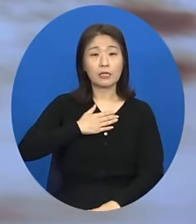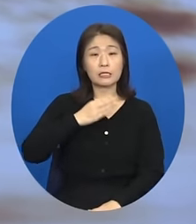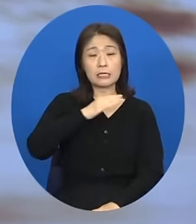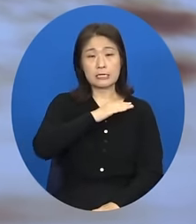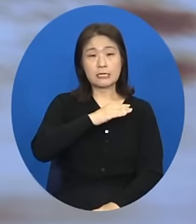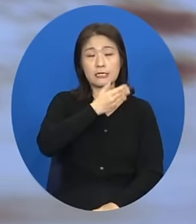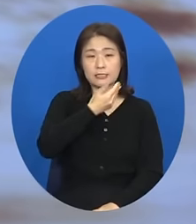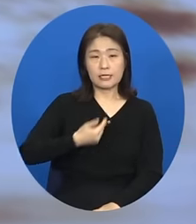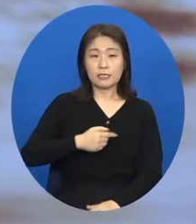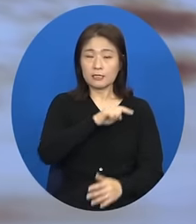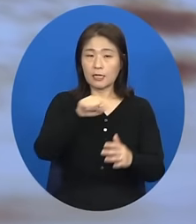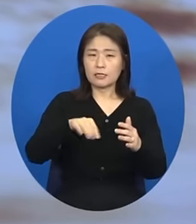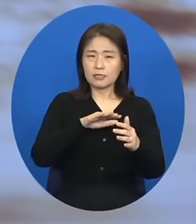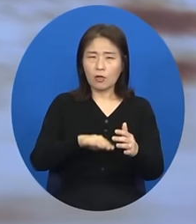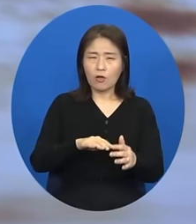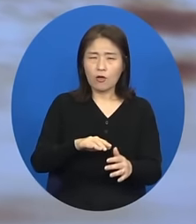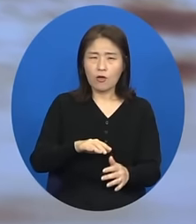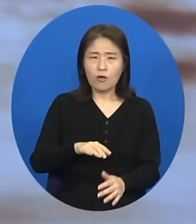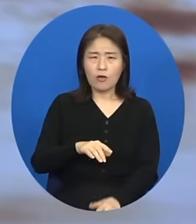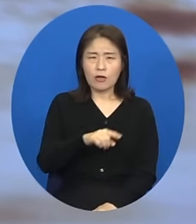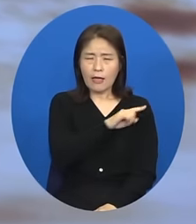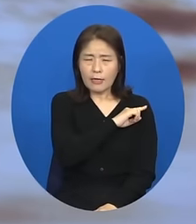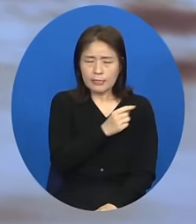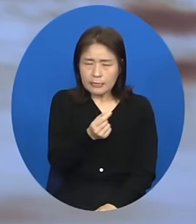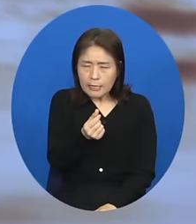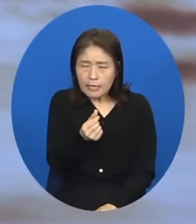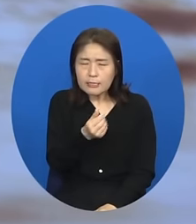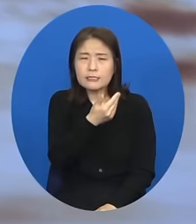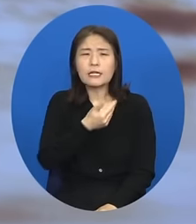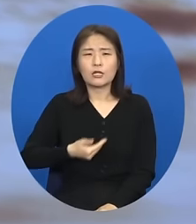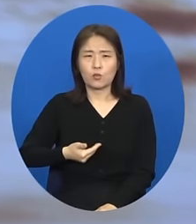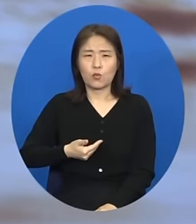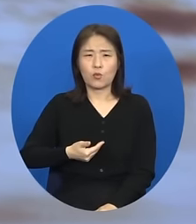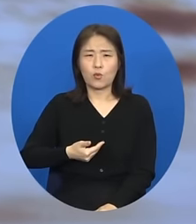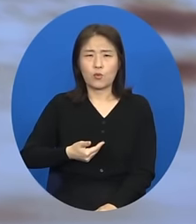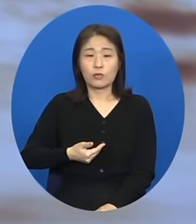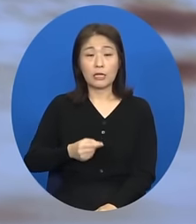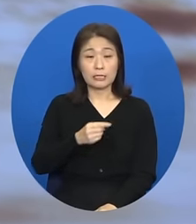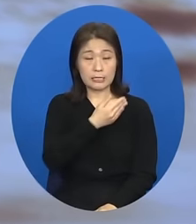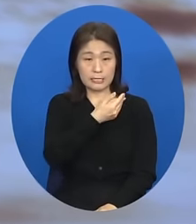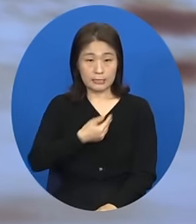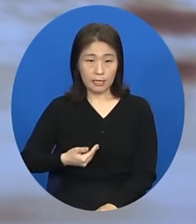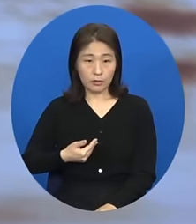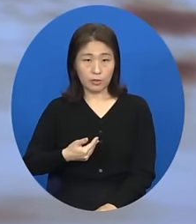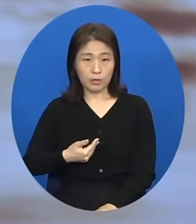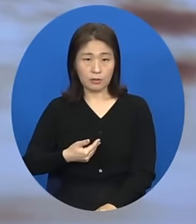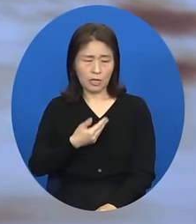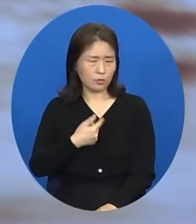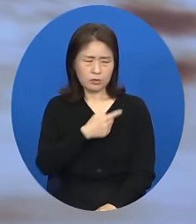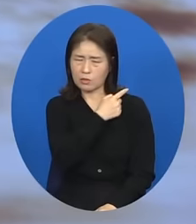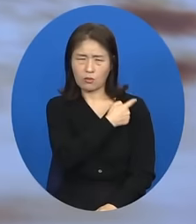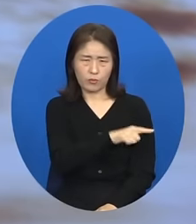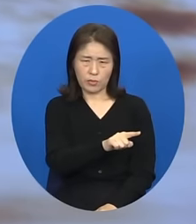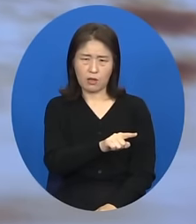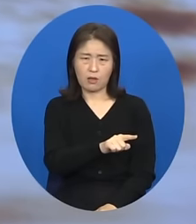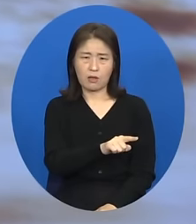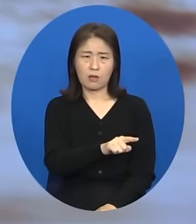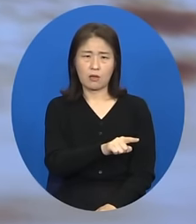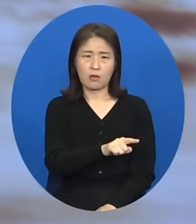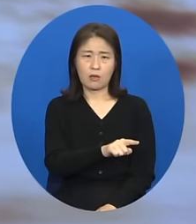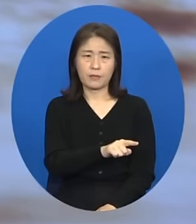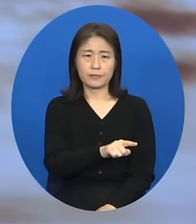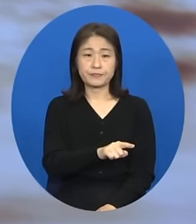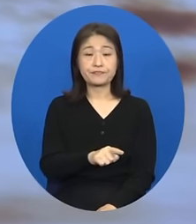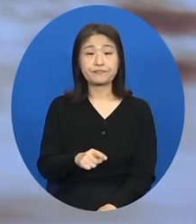가운데서 가장 작은 사도입니다. 나는 사도라고 불릴 만한 자격도 없습니다 라고 이야기를 합니다. 나는 사도들